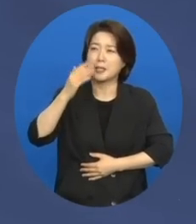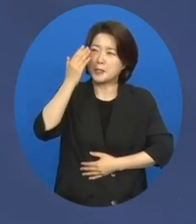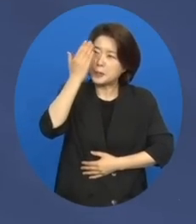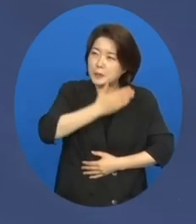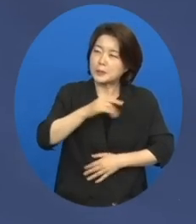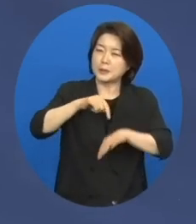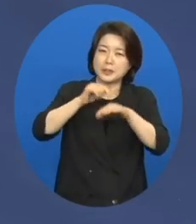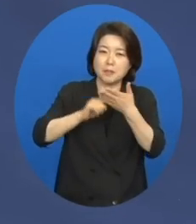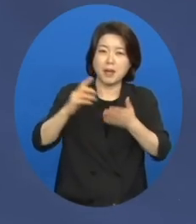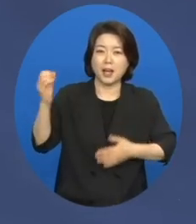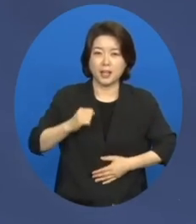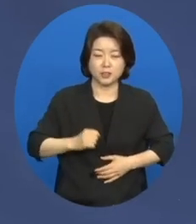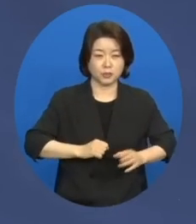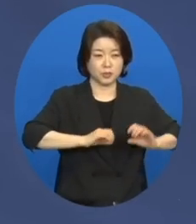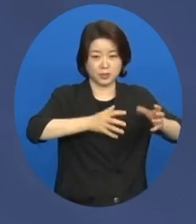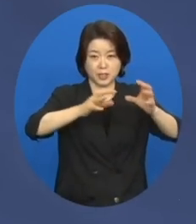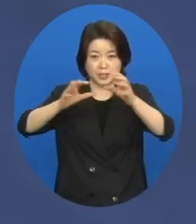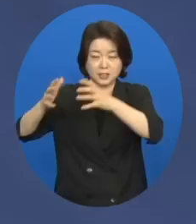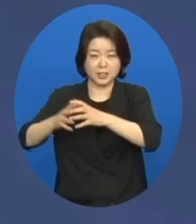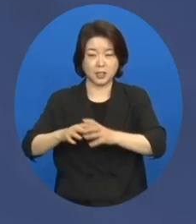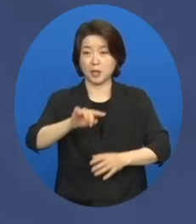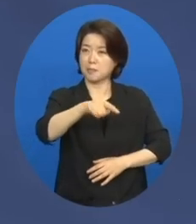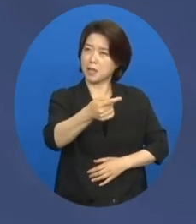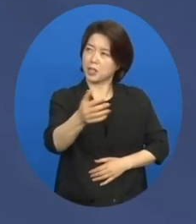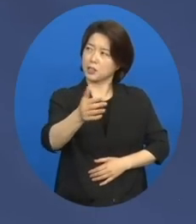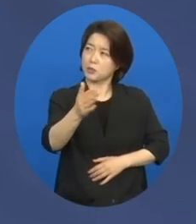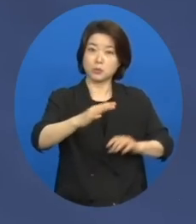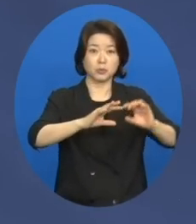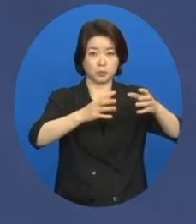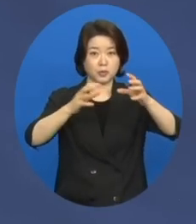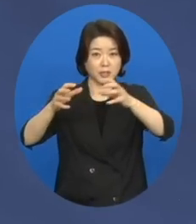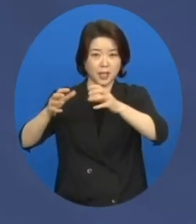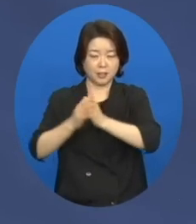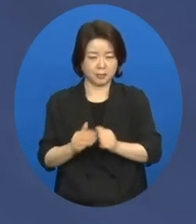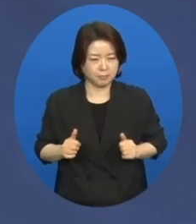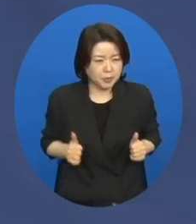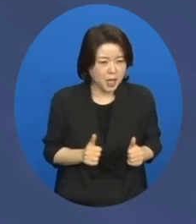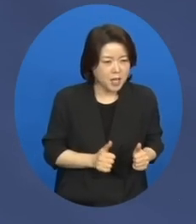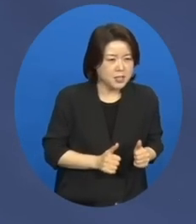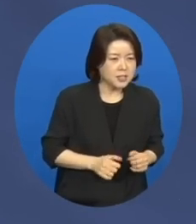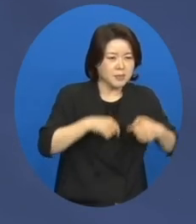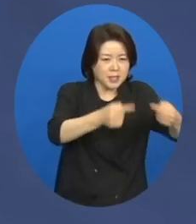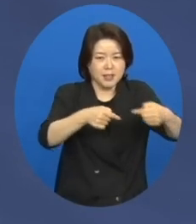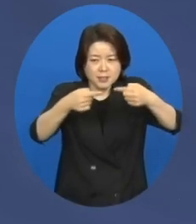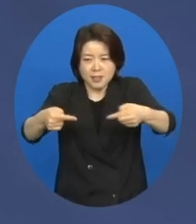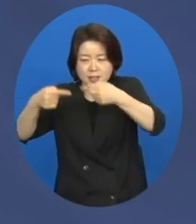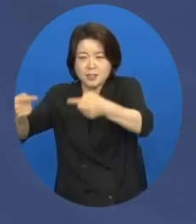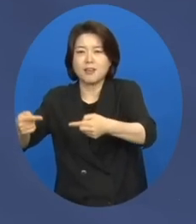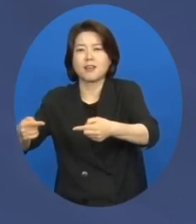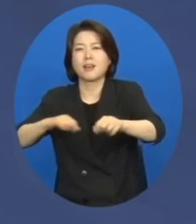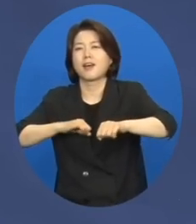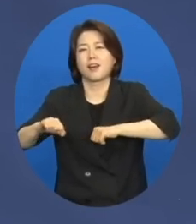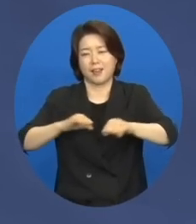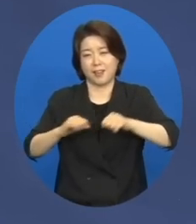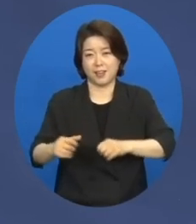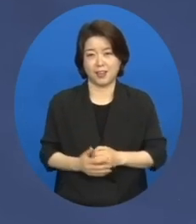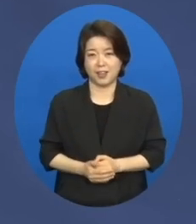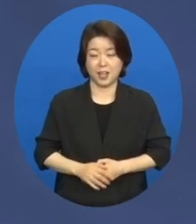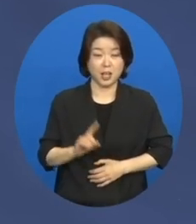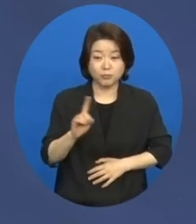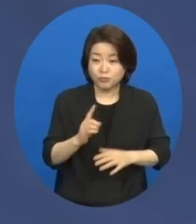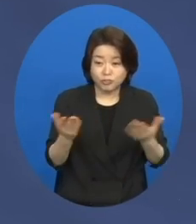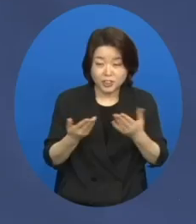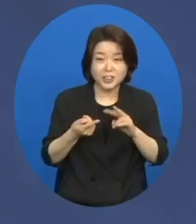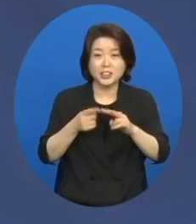마음으로 전 세계를 한 100여 개 나라 열심히 쫓아다녔습니다. 그리고 무슨 일이라도